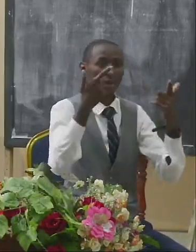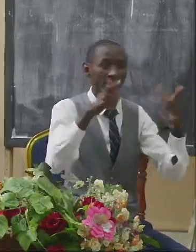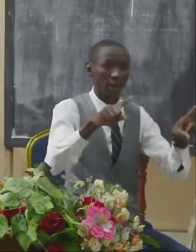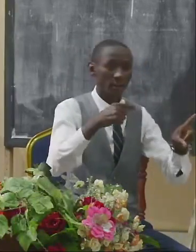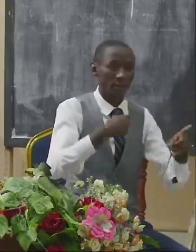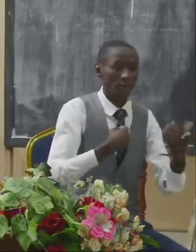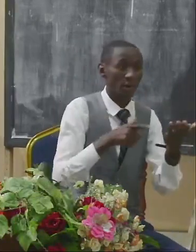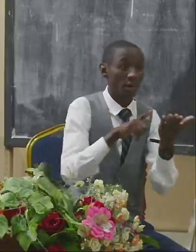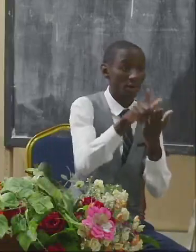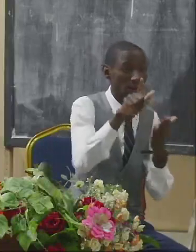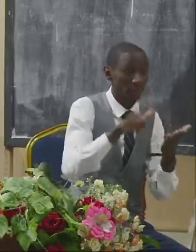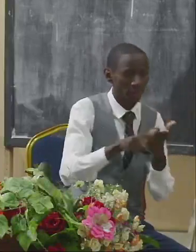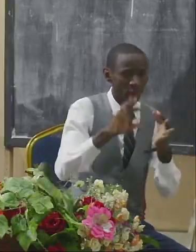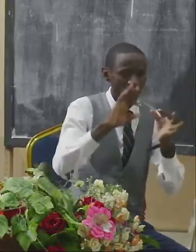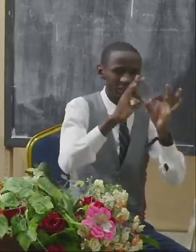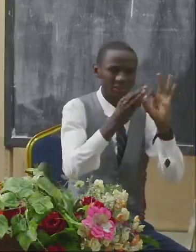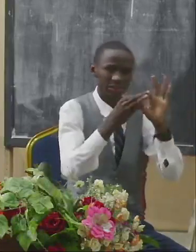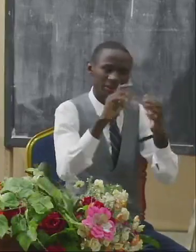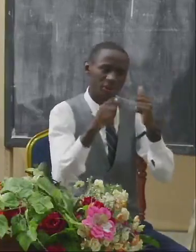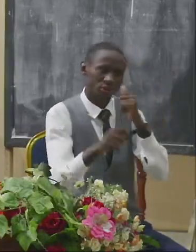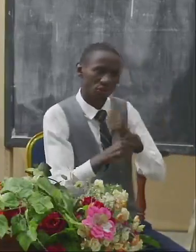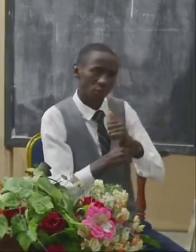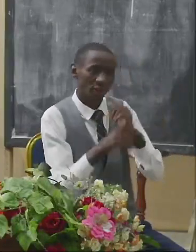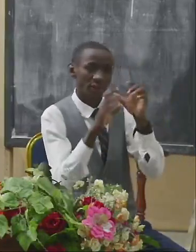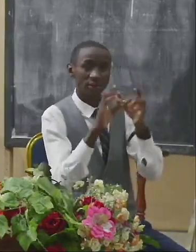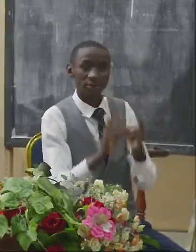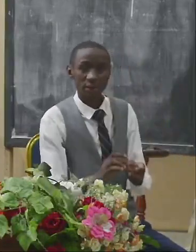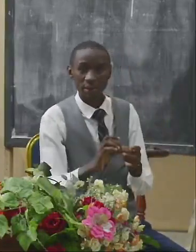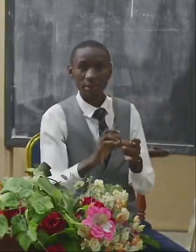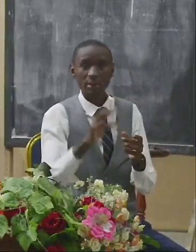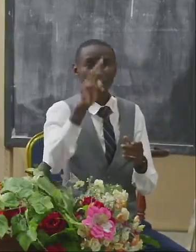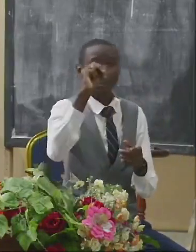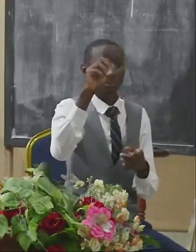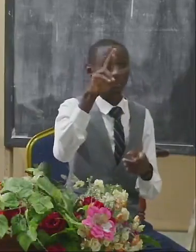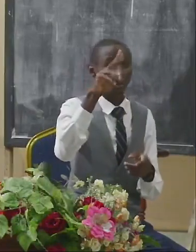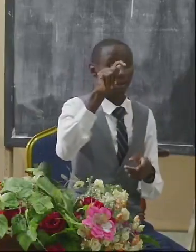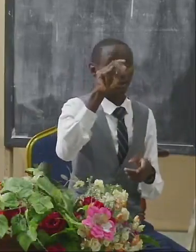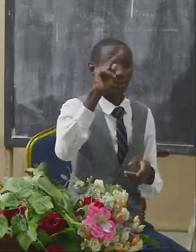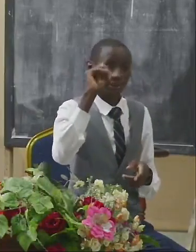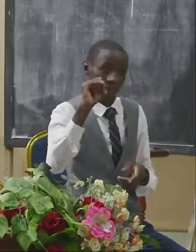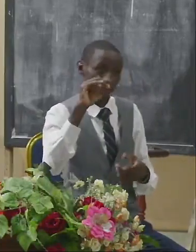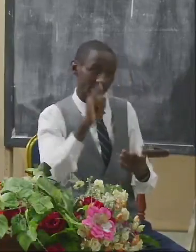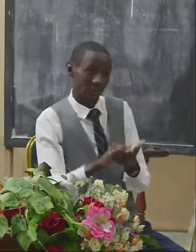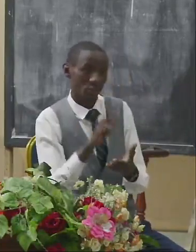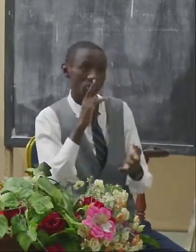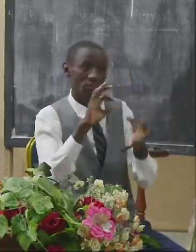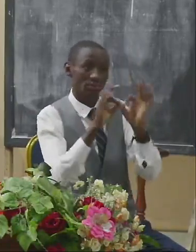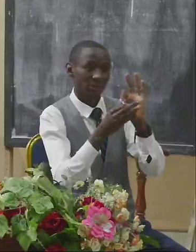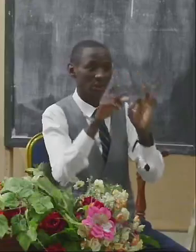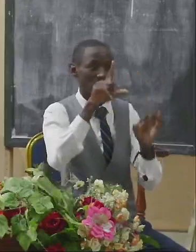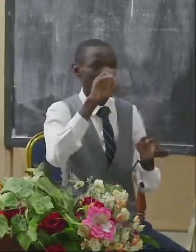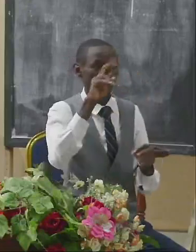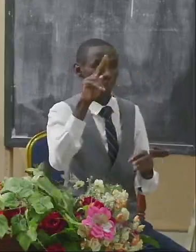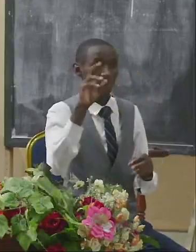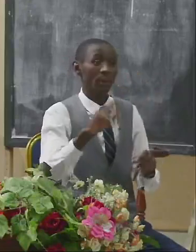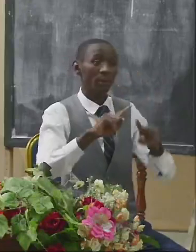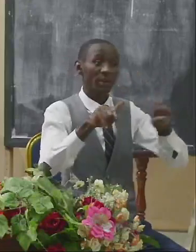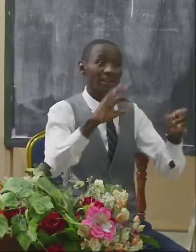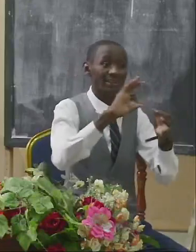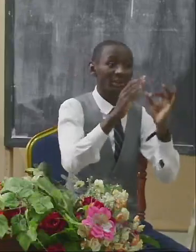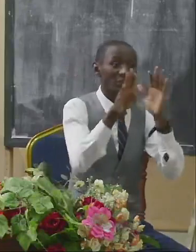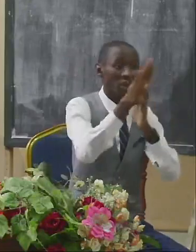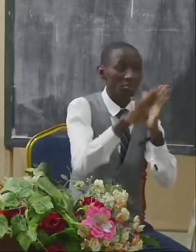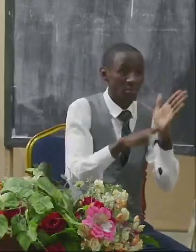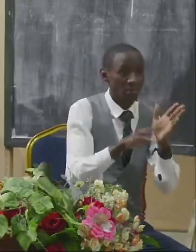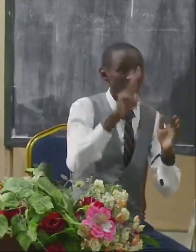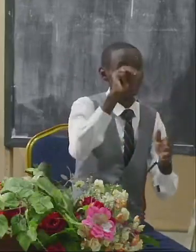la version Martin, hivi sasa wakati nasoma tafsiri ya Biblia Martin, hii ni tafsiri ya Louis II. La version Martin dit ceci. Tafsiri ya